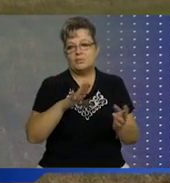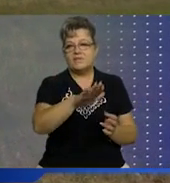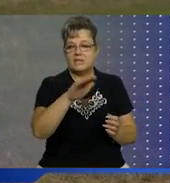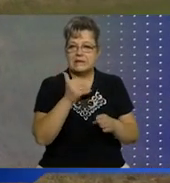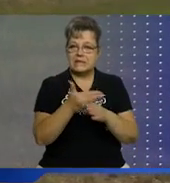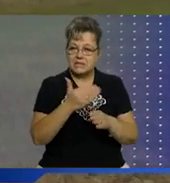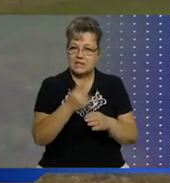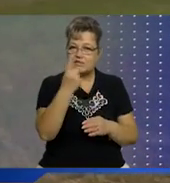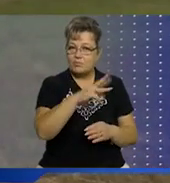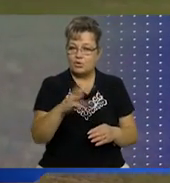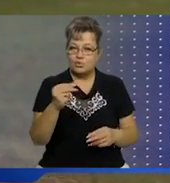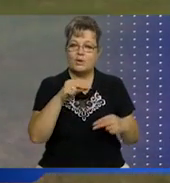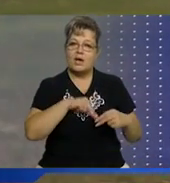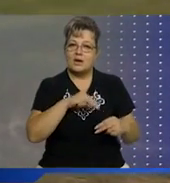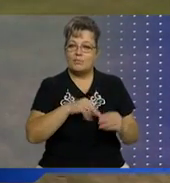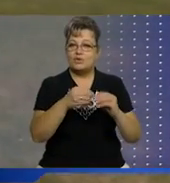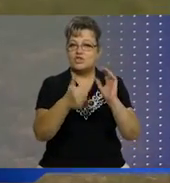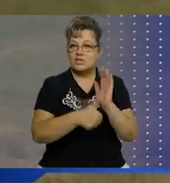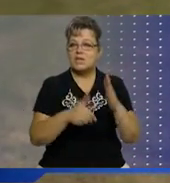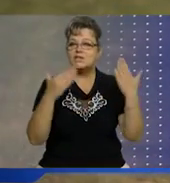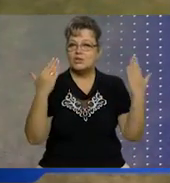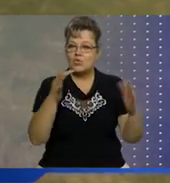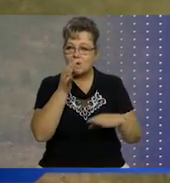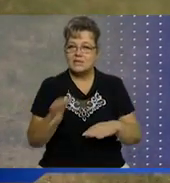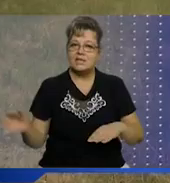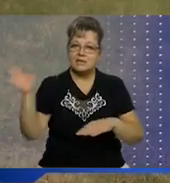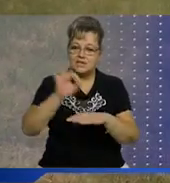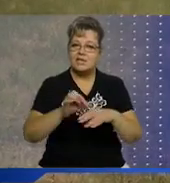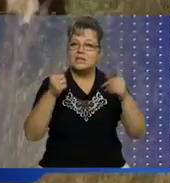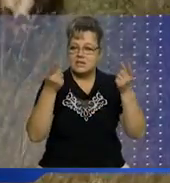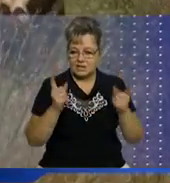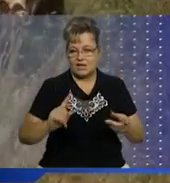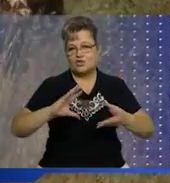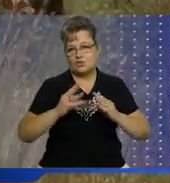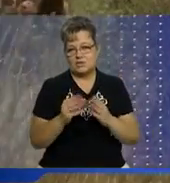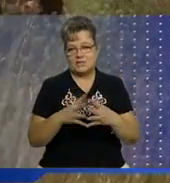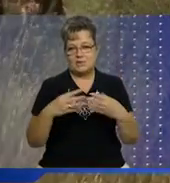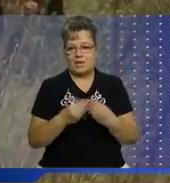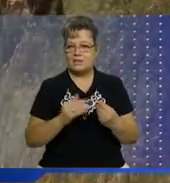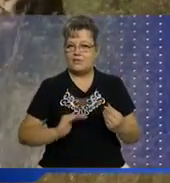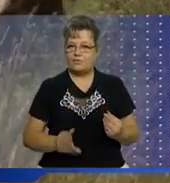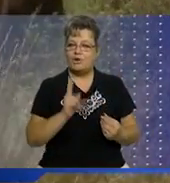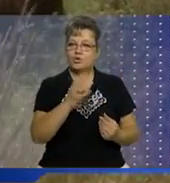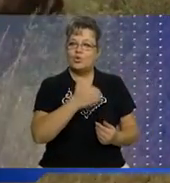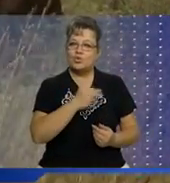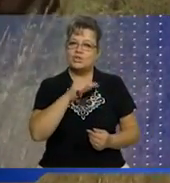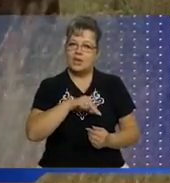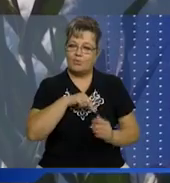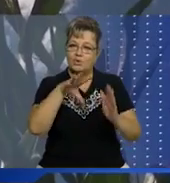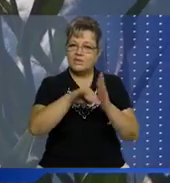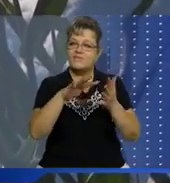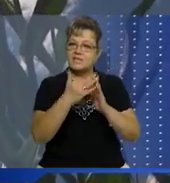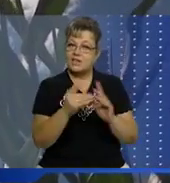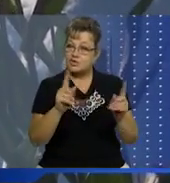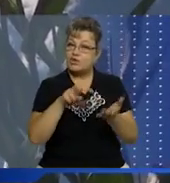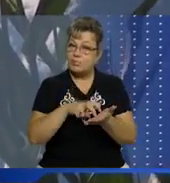непростое решение, кредиты в миллионы рублей, работа в 16 рук от зари до зари. Результат – самая настоящая семейная ферма. Для